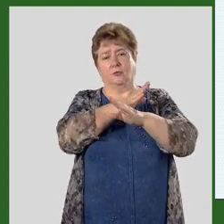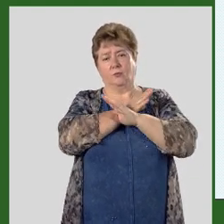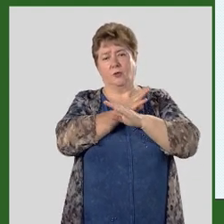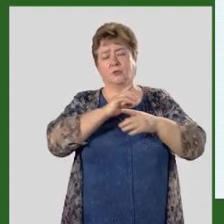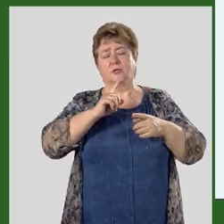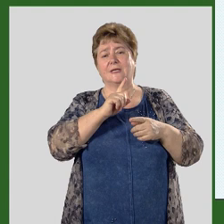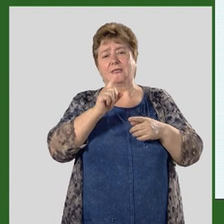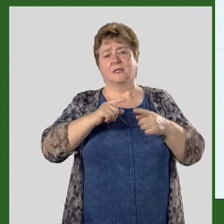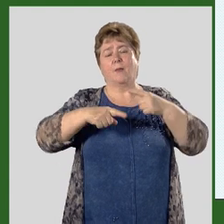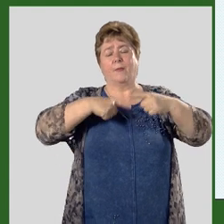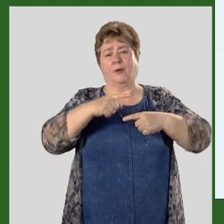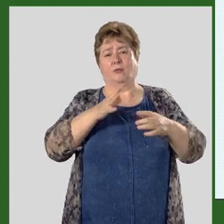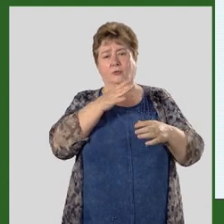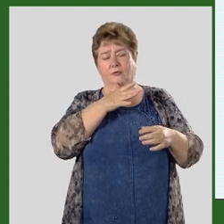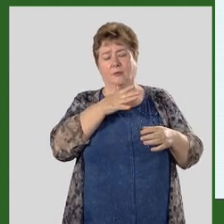период времени.